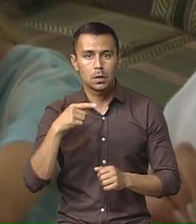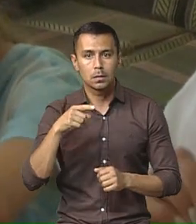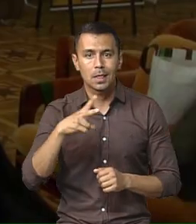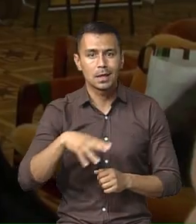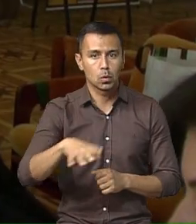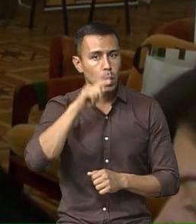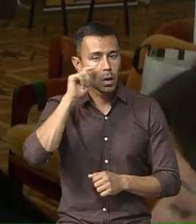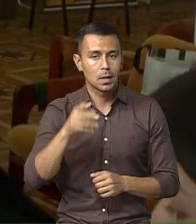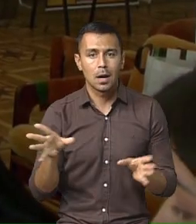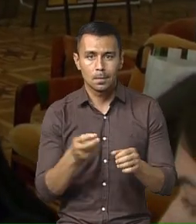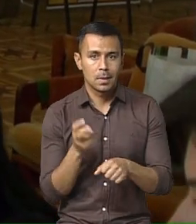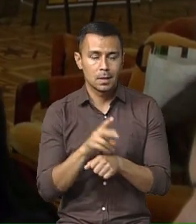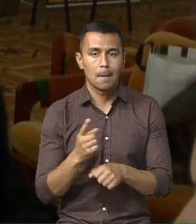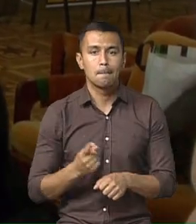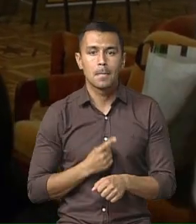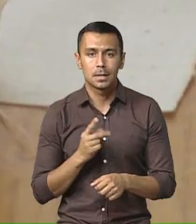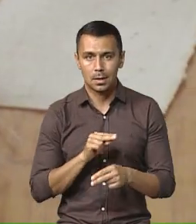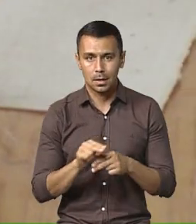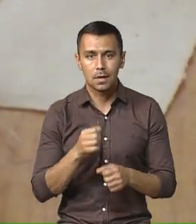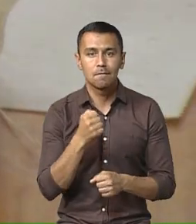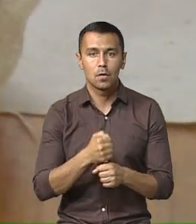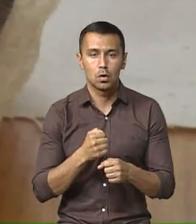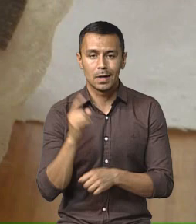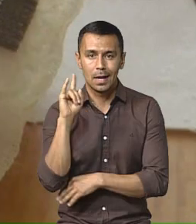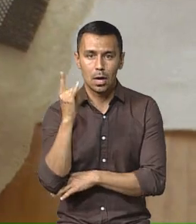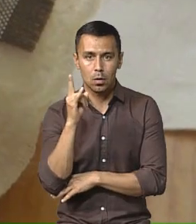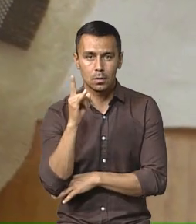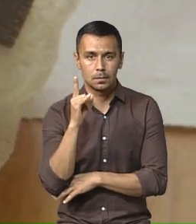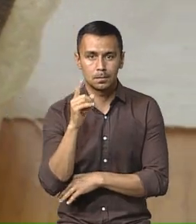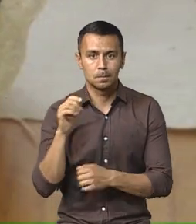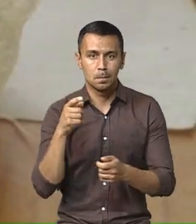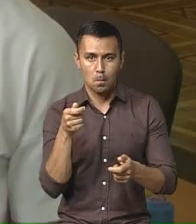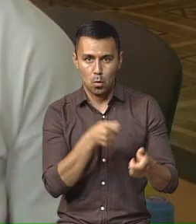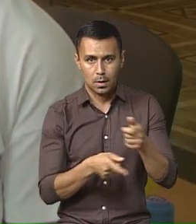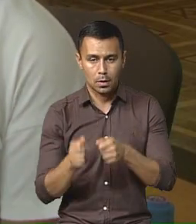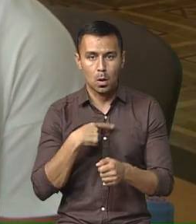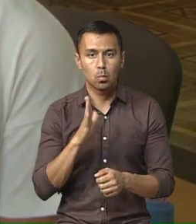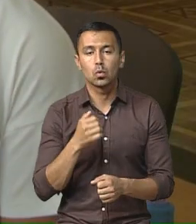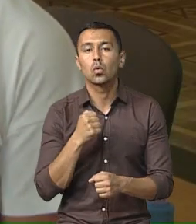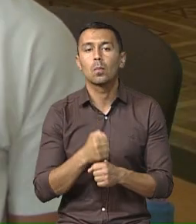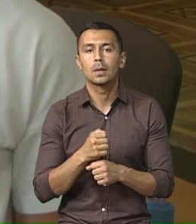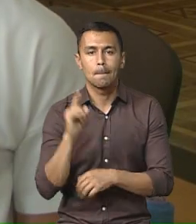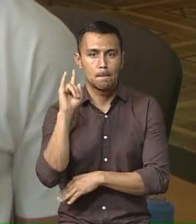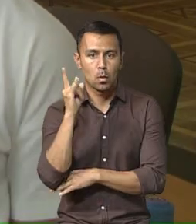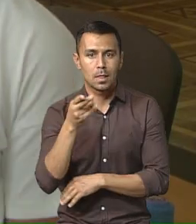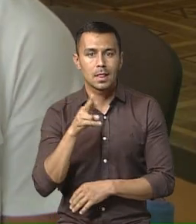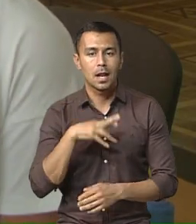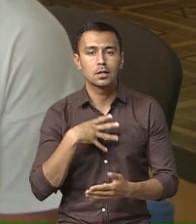України. Разом прийшли і на майстер-клас із виготовлення ляльок-мотанок. Я буду робити мотанку